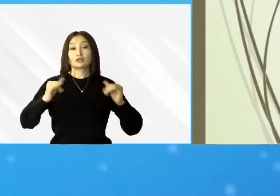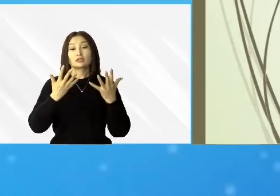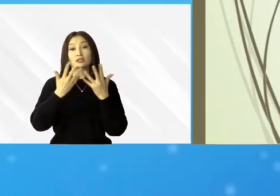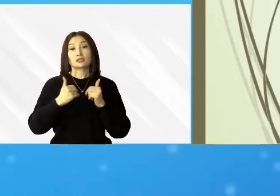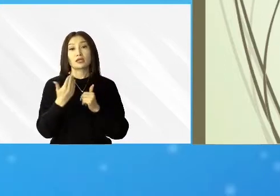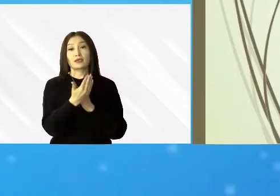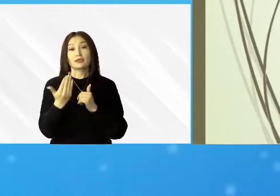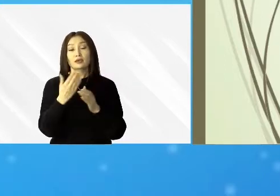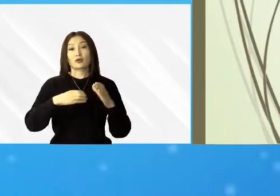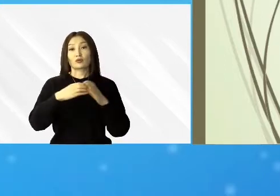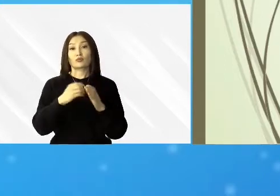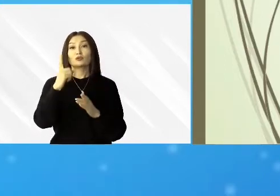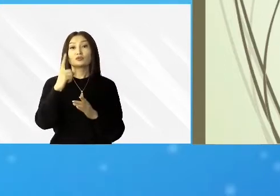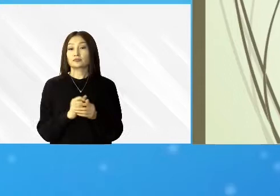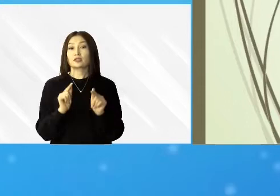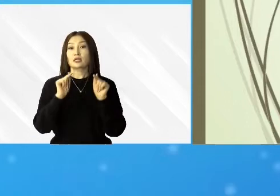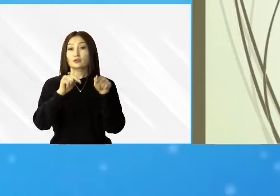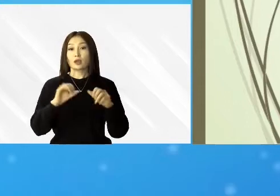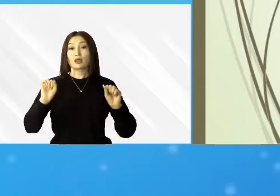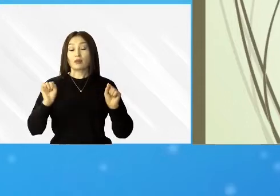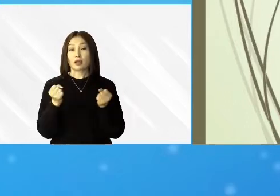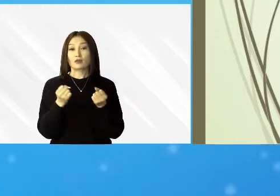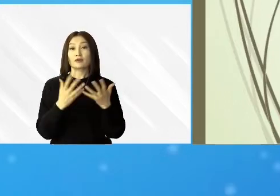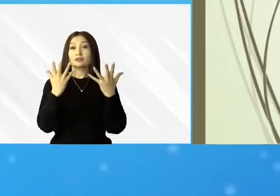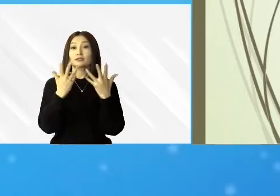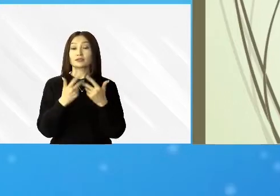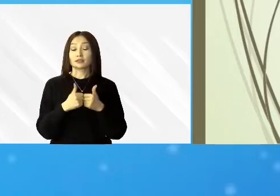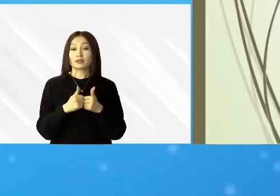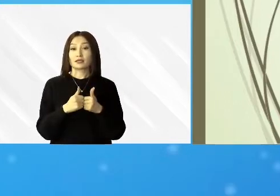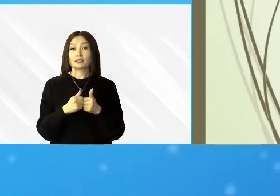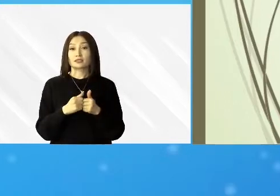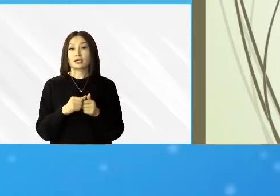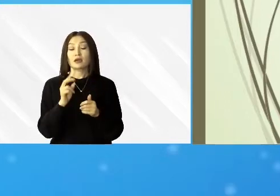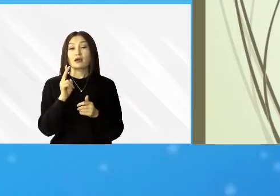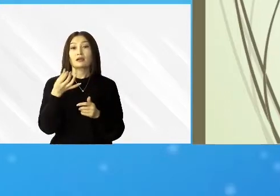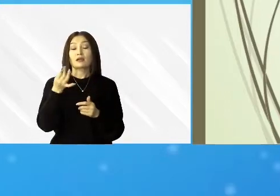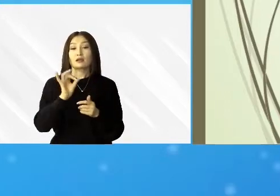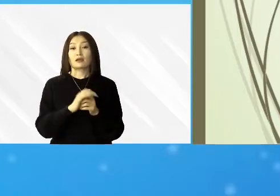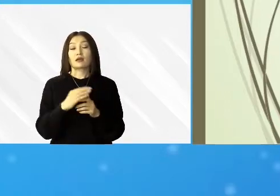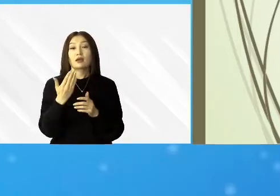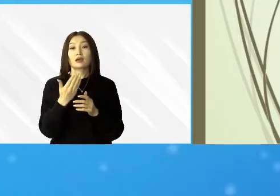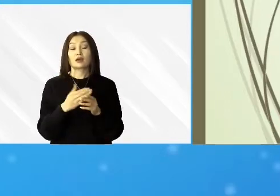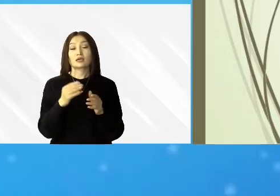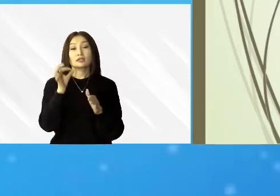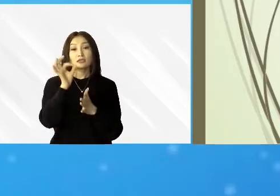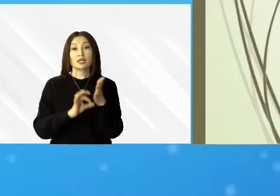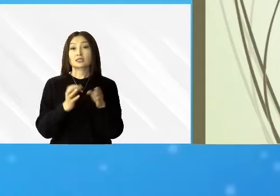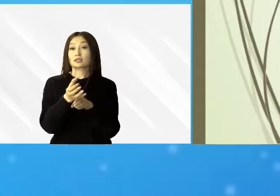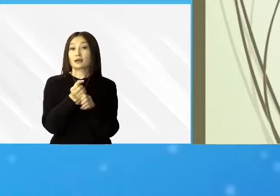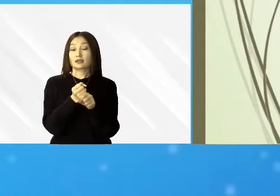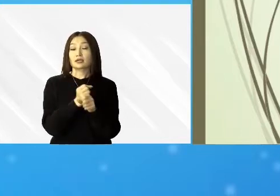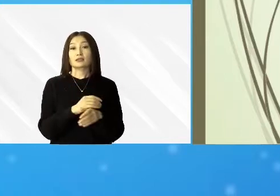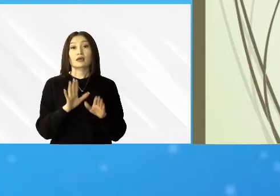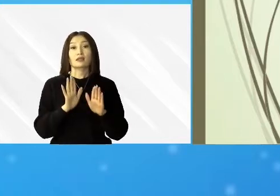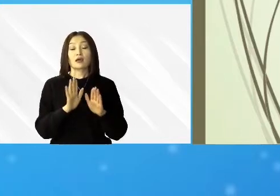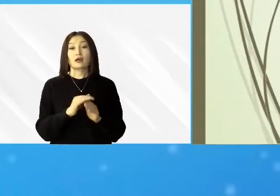численность их популяции в сотни раз. С наступлением холодов численность тлей популяции резко сокращается,